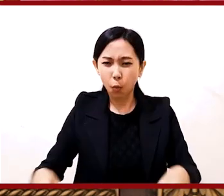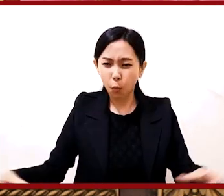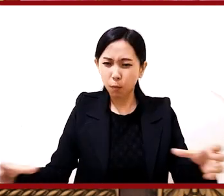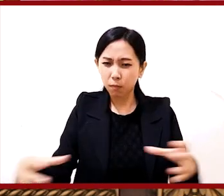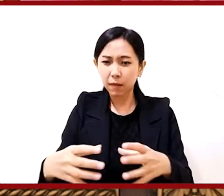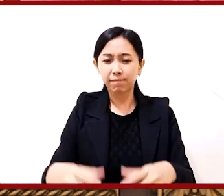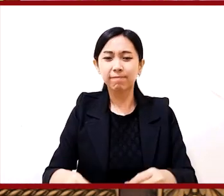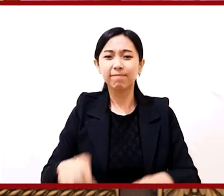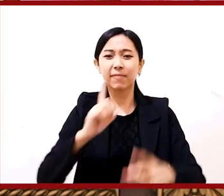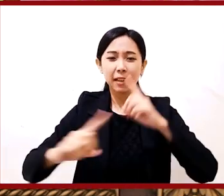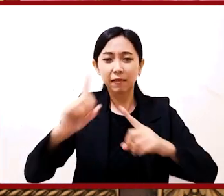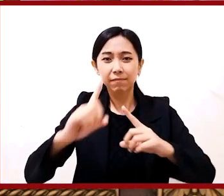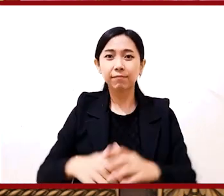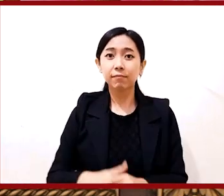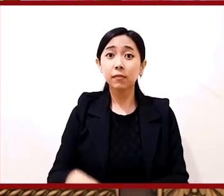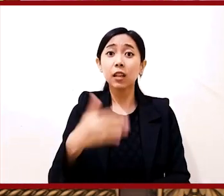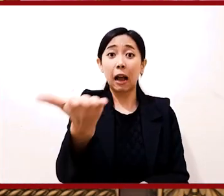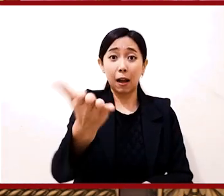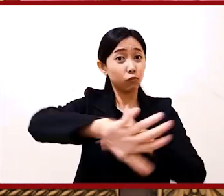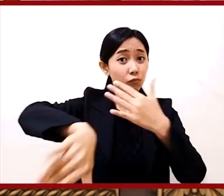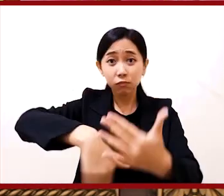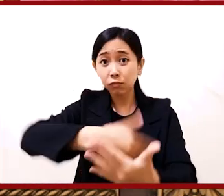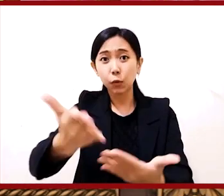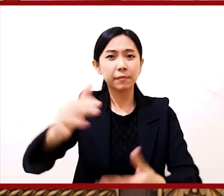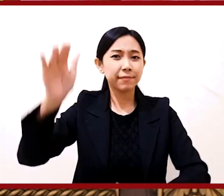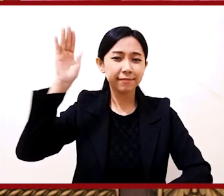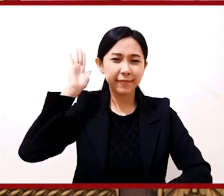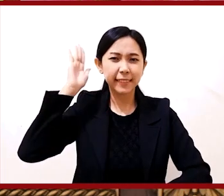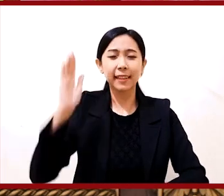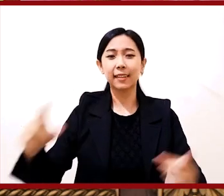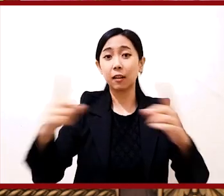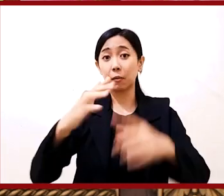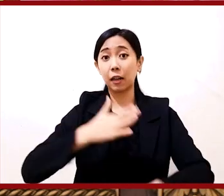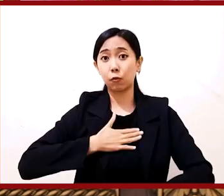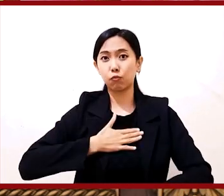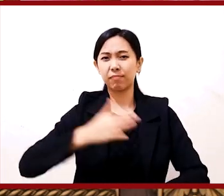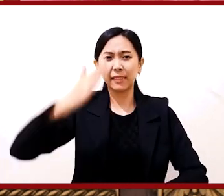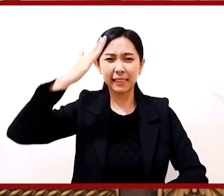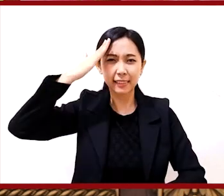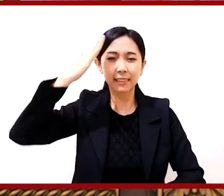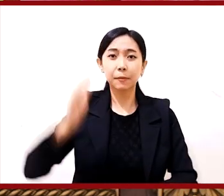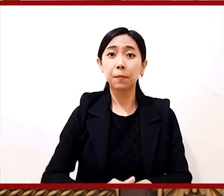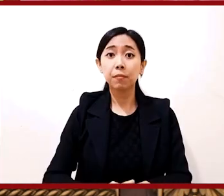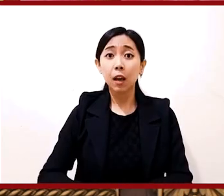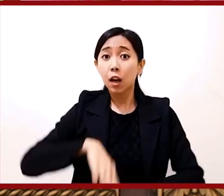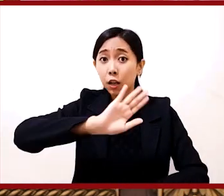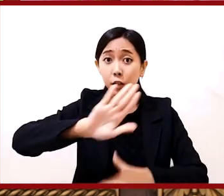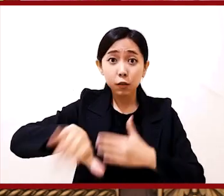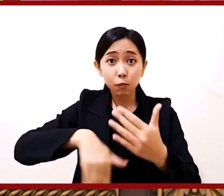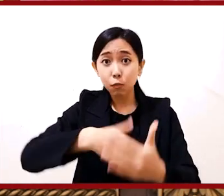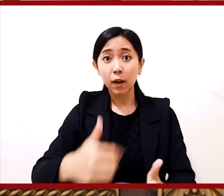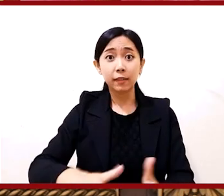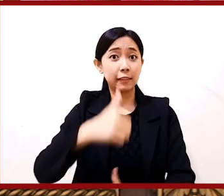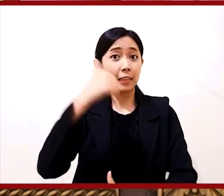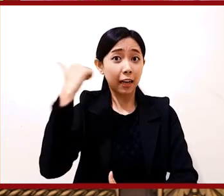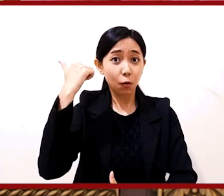banyak dan berkata kepada mereka, "Kamu semua dengarlah kepadaku dan camkanlah. Apapun